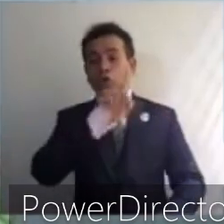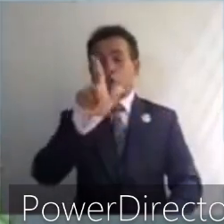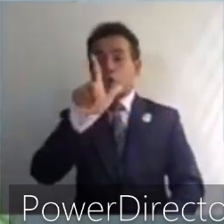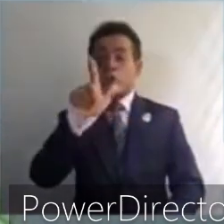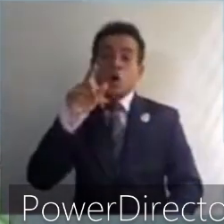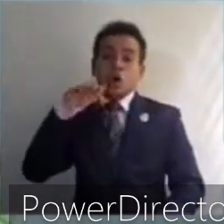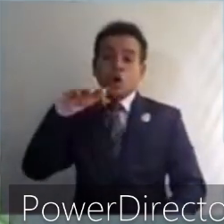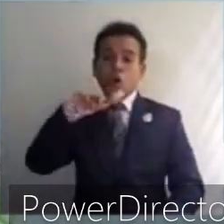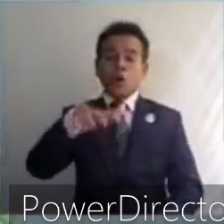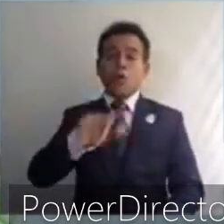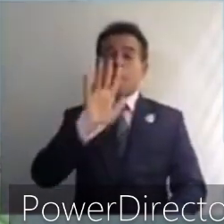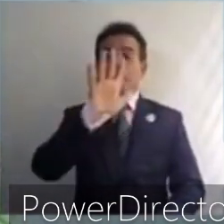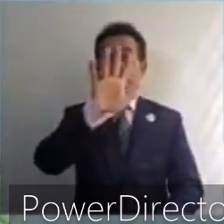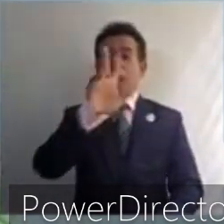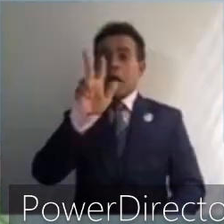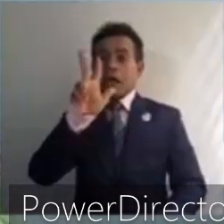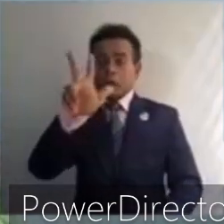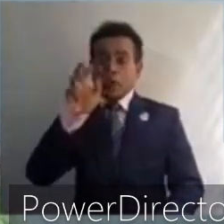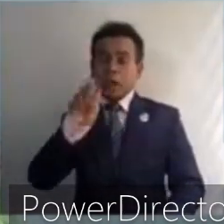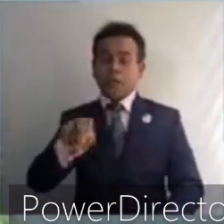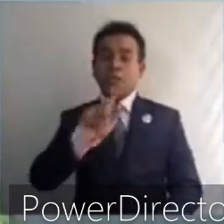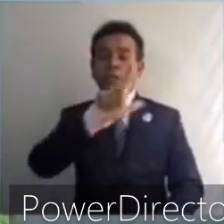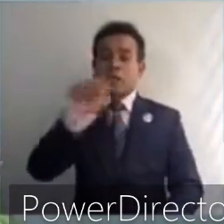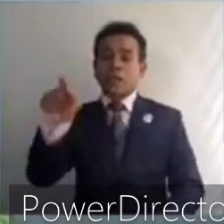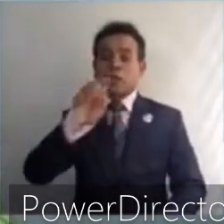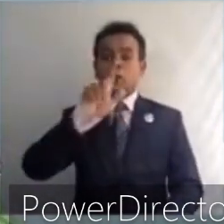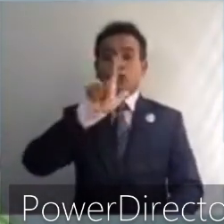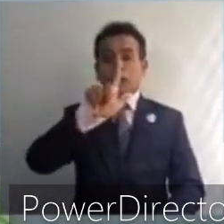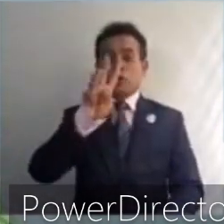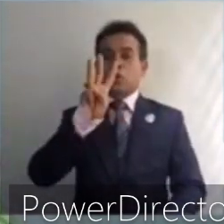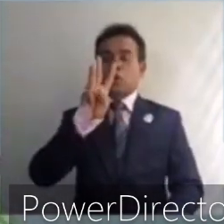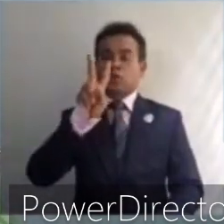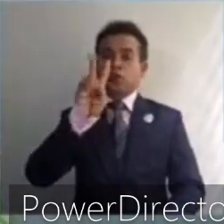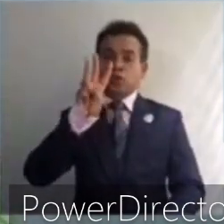333 এই নাম্বারে গত 24 ঘন্টায় আমরা ফোন পেয়েছি